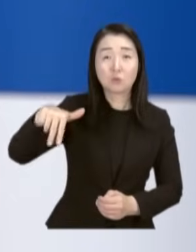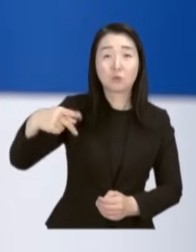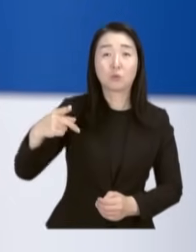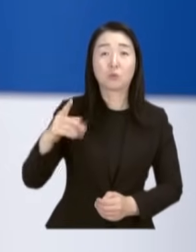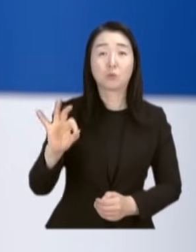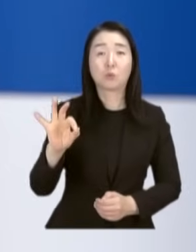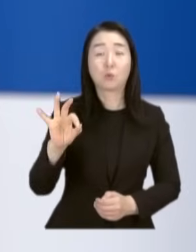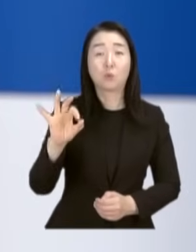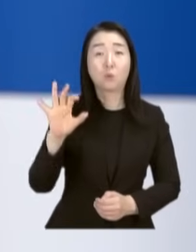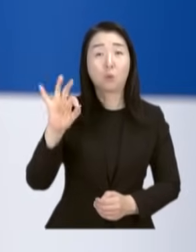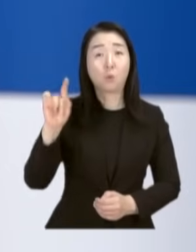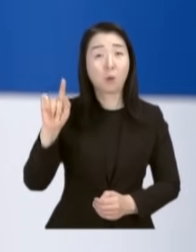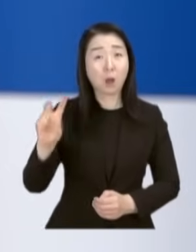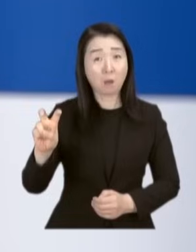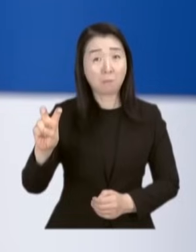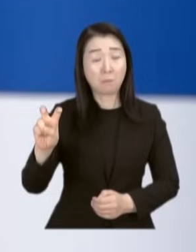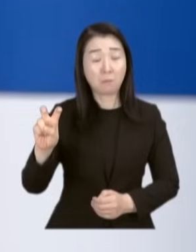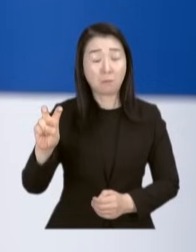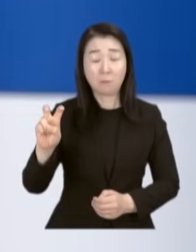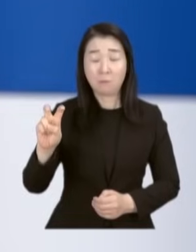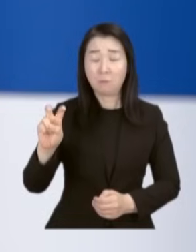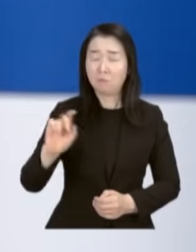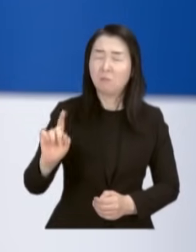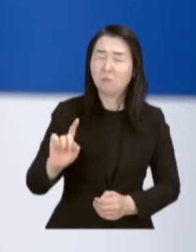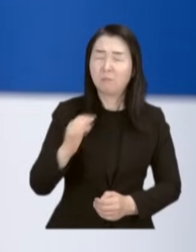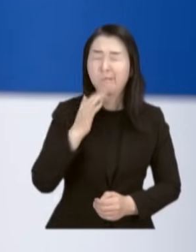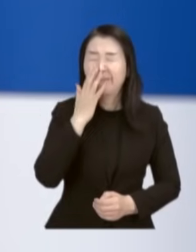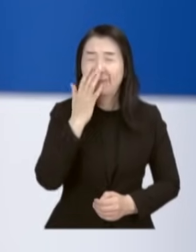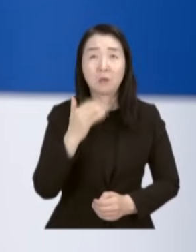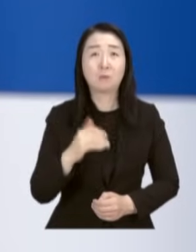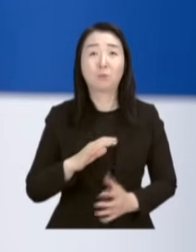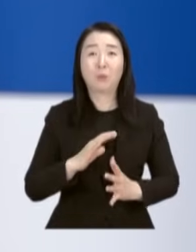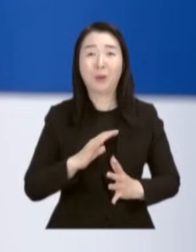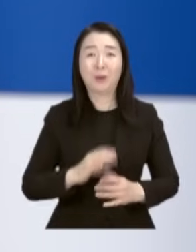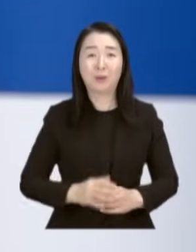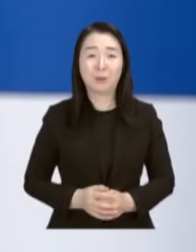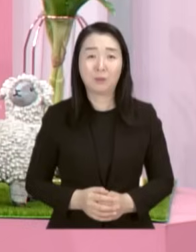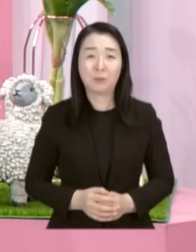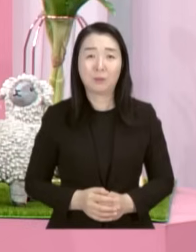육종암이라는 거예요. 와, 깜짝 놀랐죠.